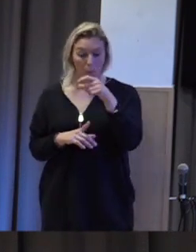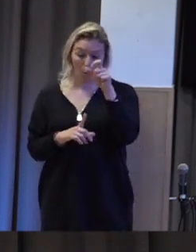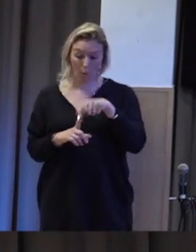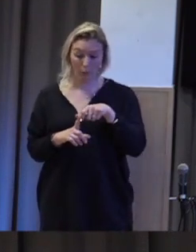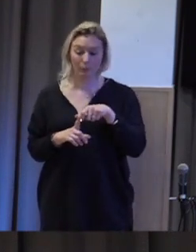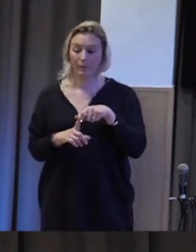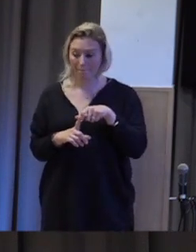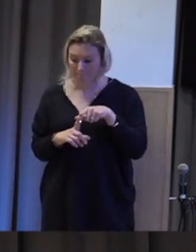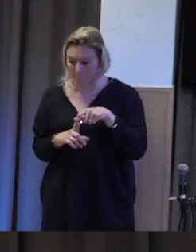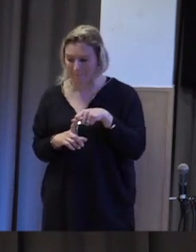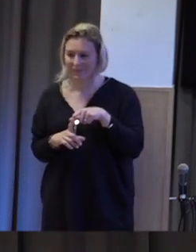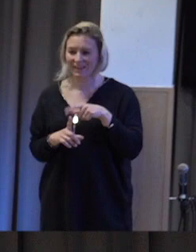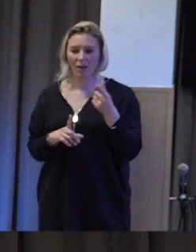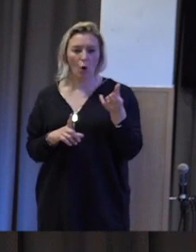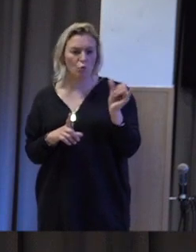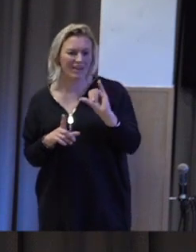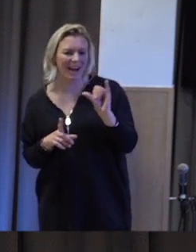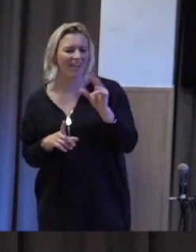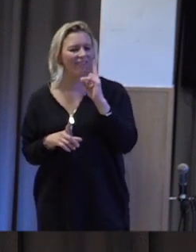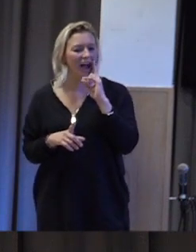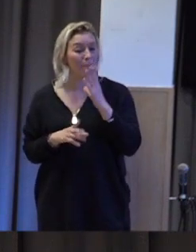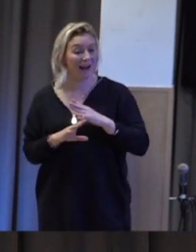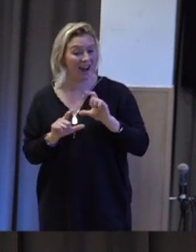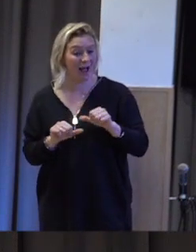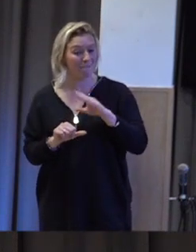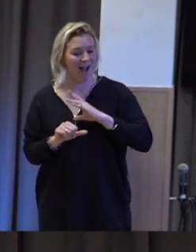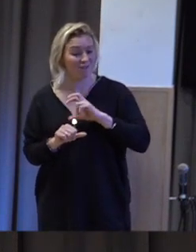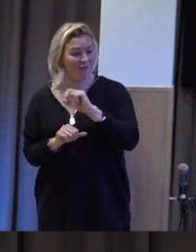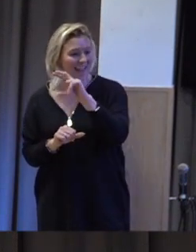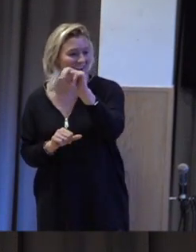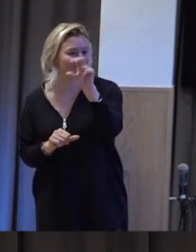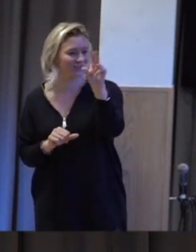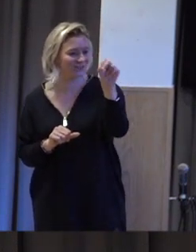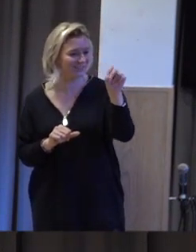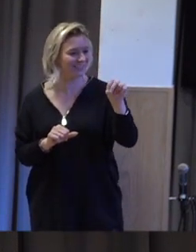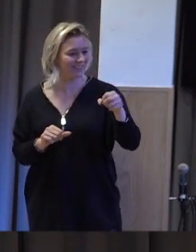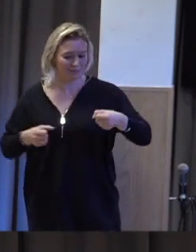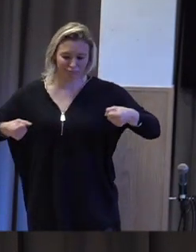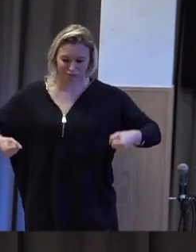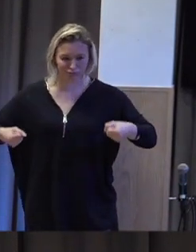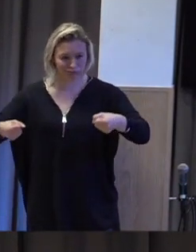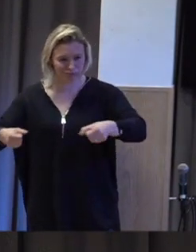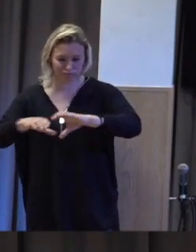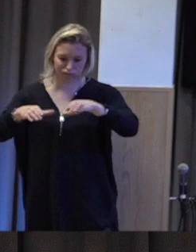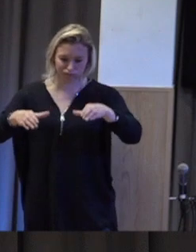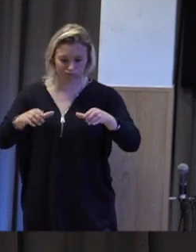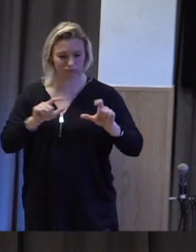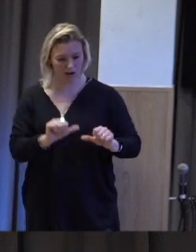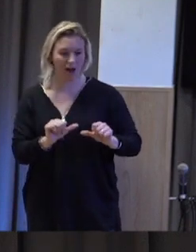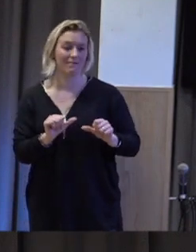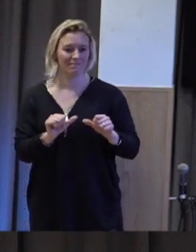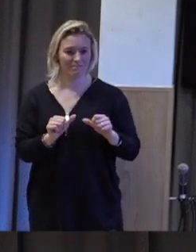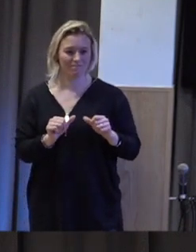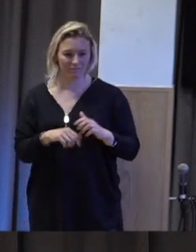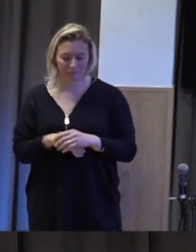s'il a de l'huile et du vin sur lui, c'est parce qu'il voyageait et que ces choses-là faisaient partie de ce qu'il devait porter sur